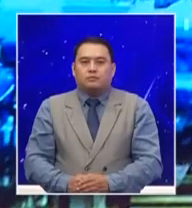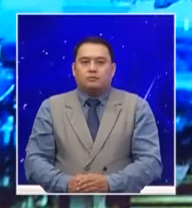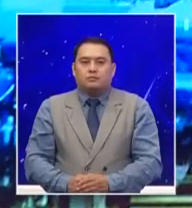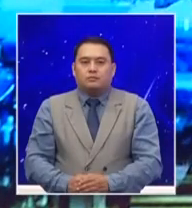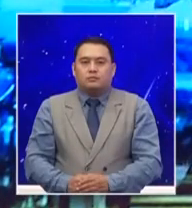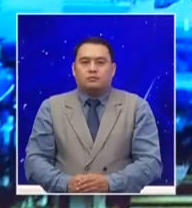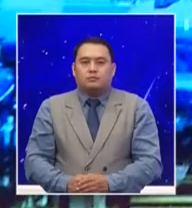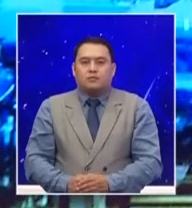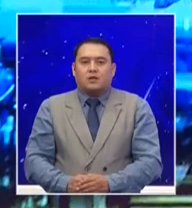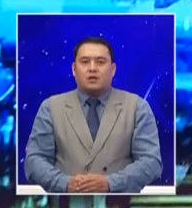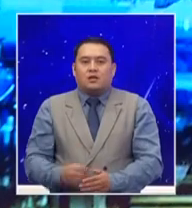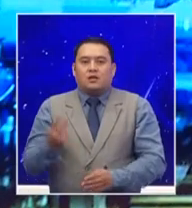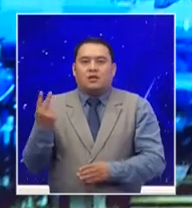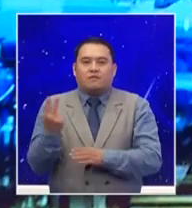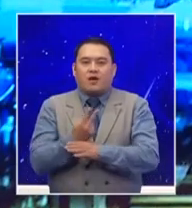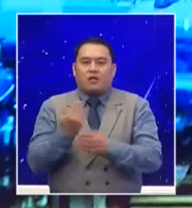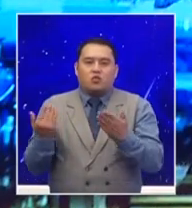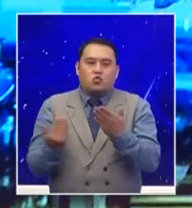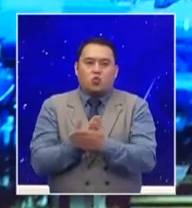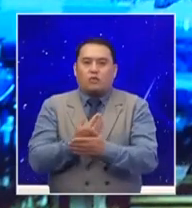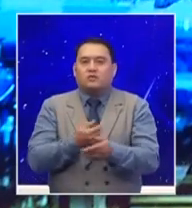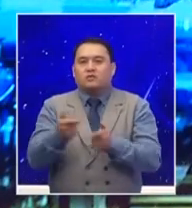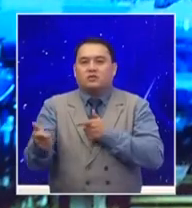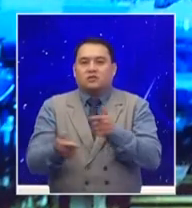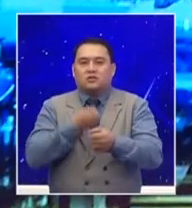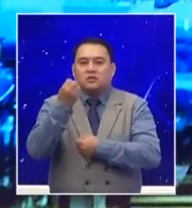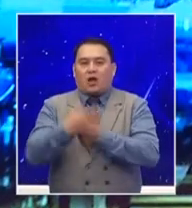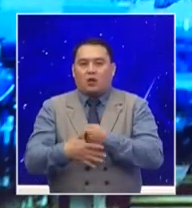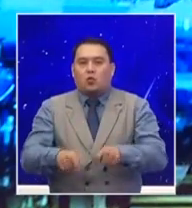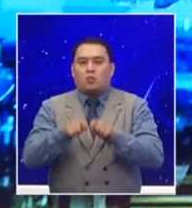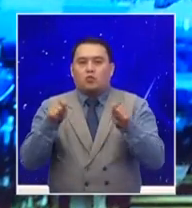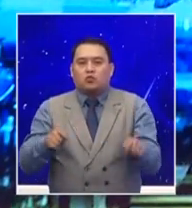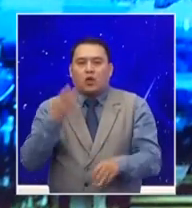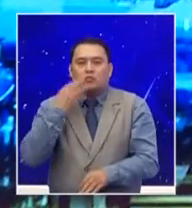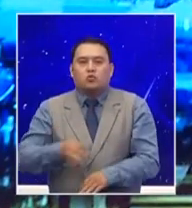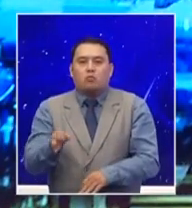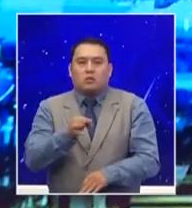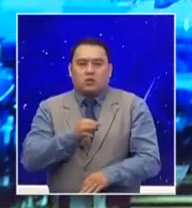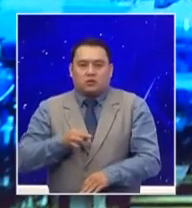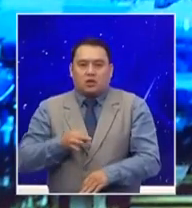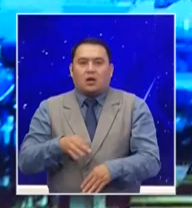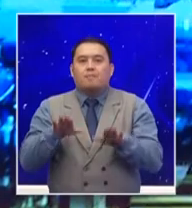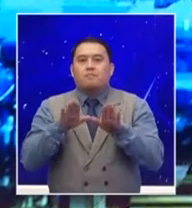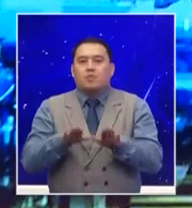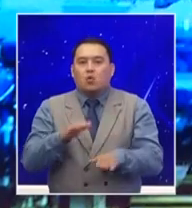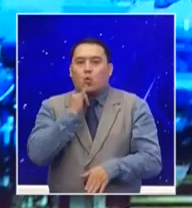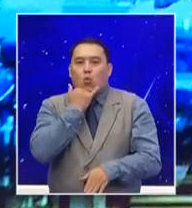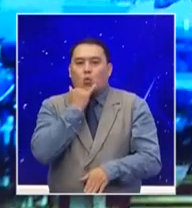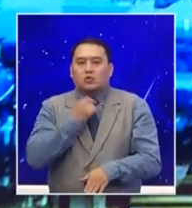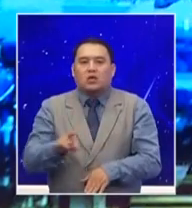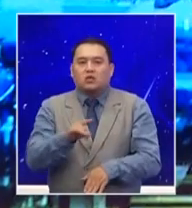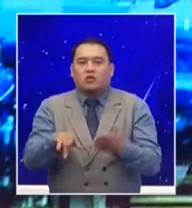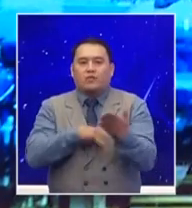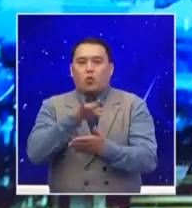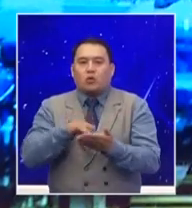Аграриям в помощь. Два новых сервисно-заготовительных центра в скором времени появятся в Алматинской области. Расположатся они в Уйгурском районе